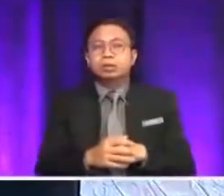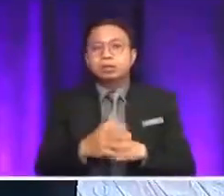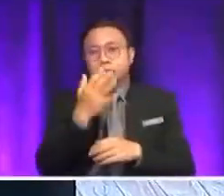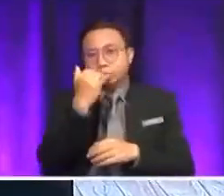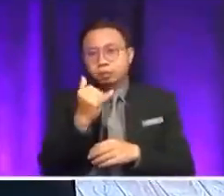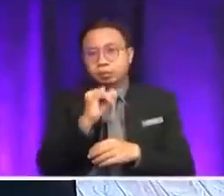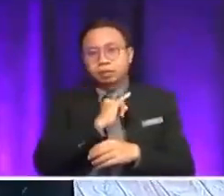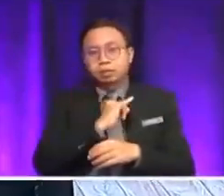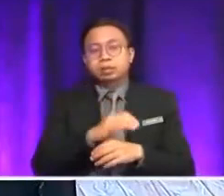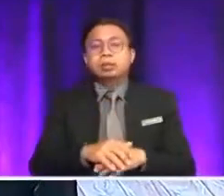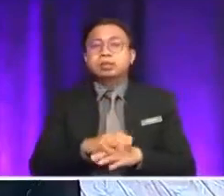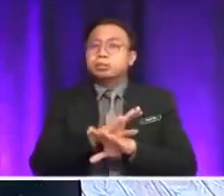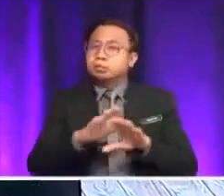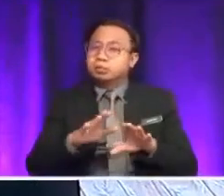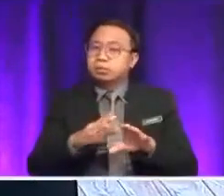cikgu. Saya tak sengaja.